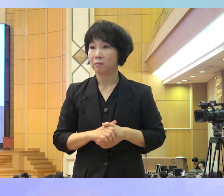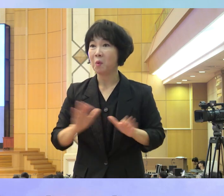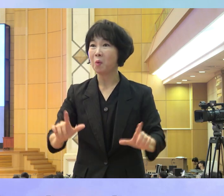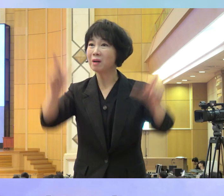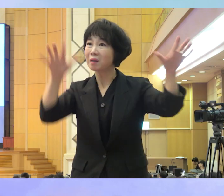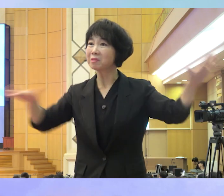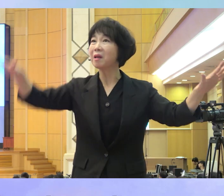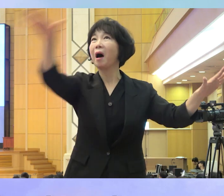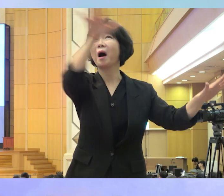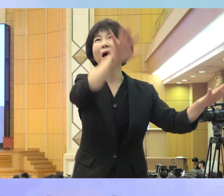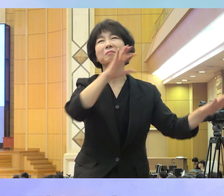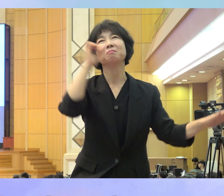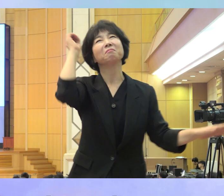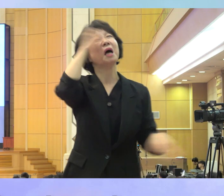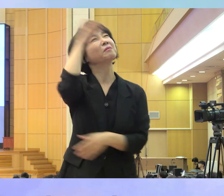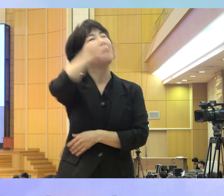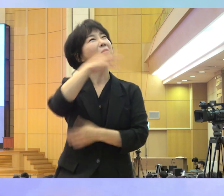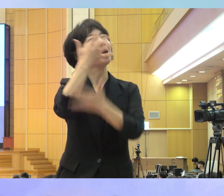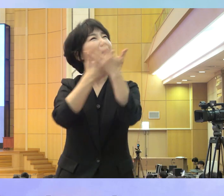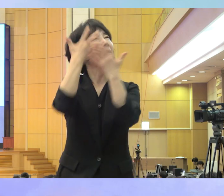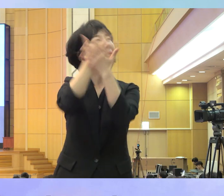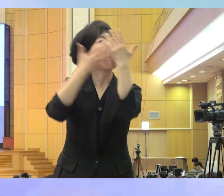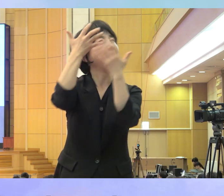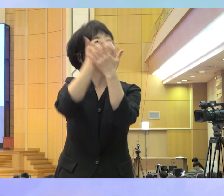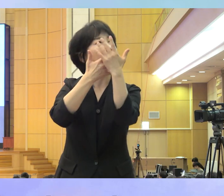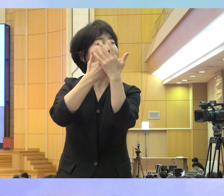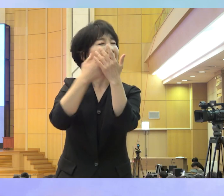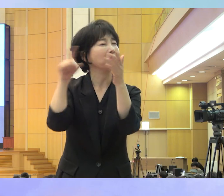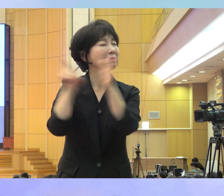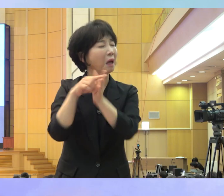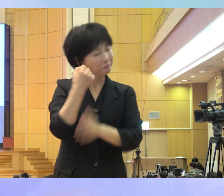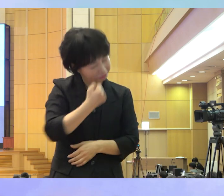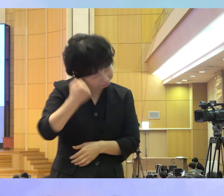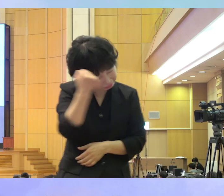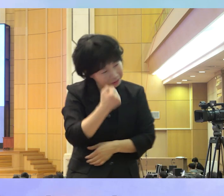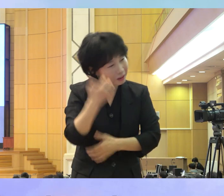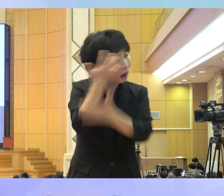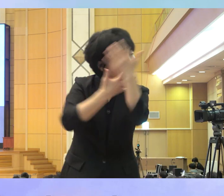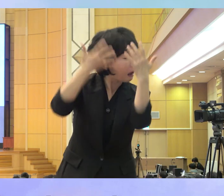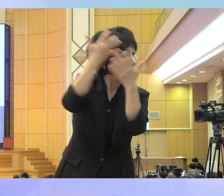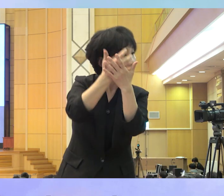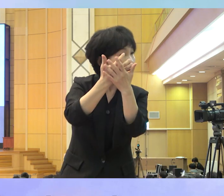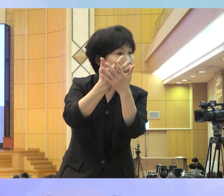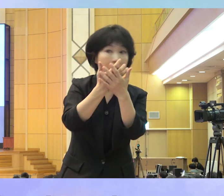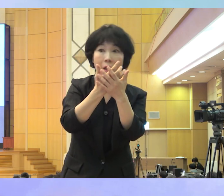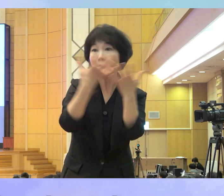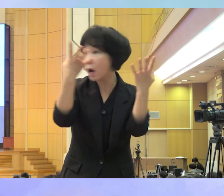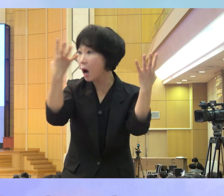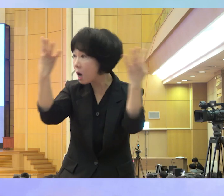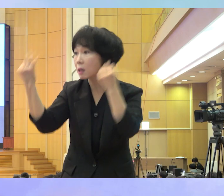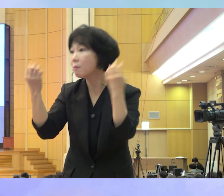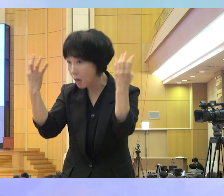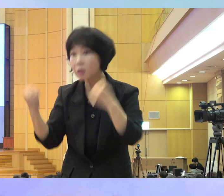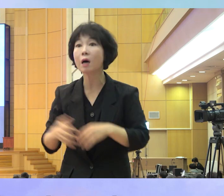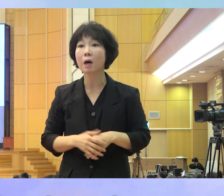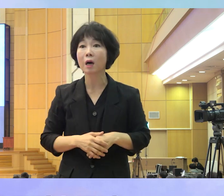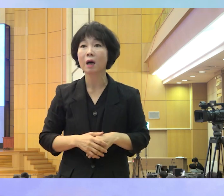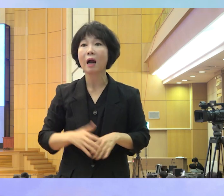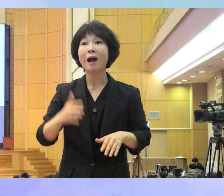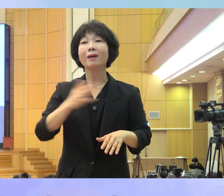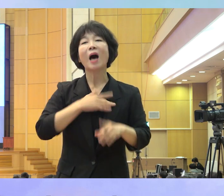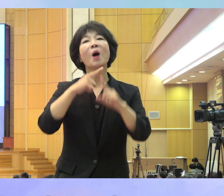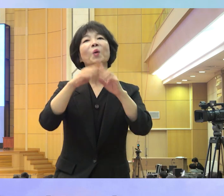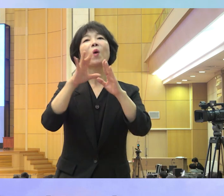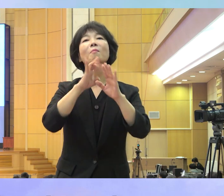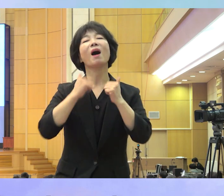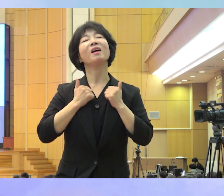예수 믿는다고 그래. 그리고 교회만 다니면 믿는 사람이라 그래. 알고 보면 난 교회만 다녀요. 그건 믿는